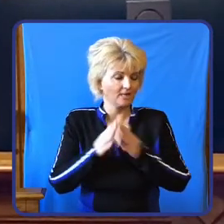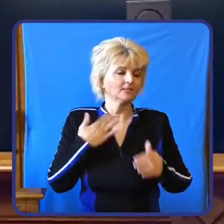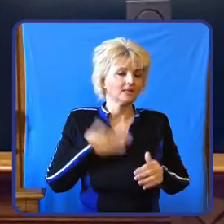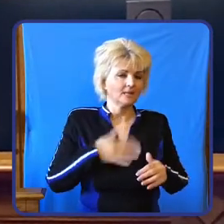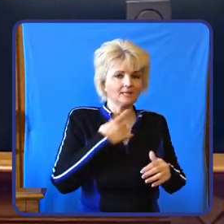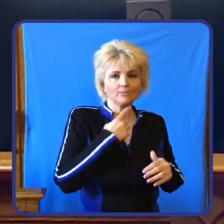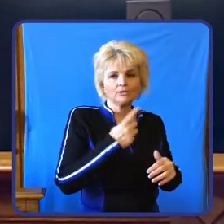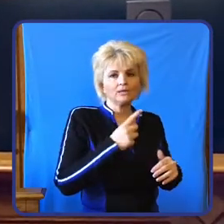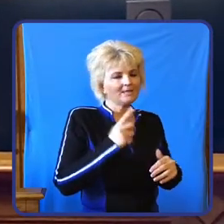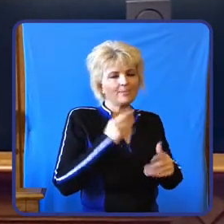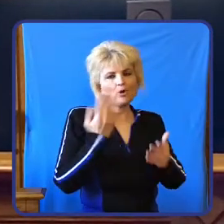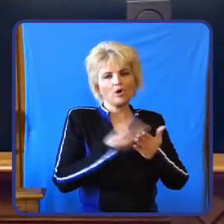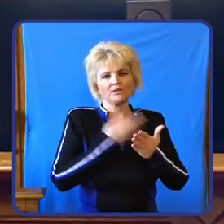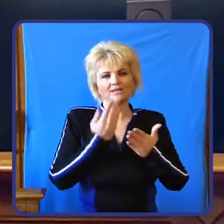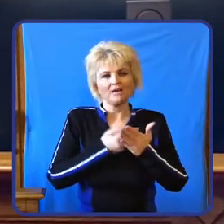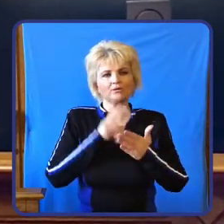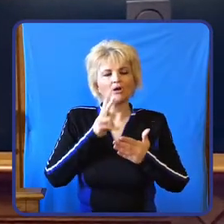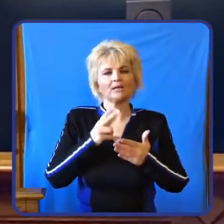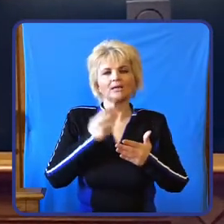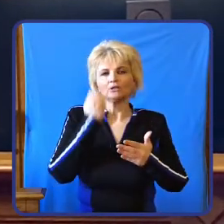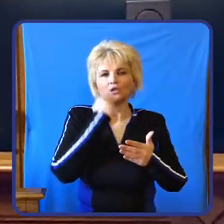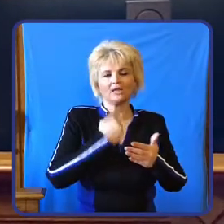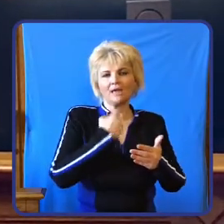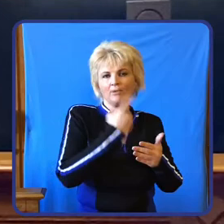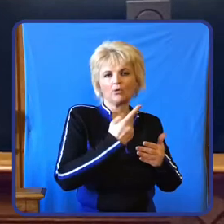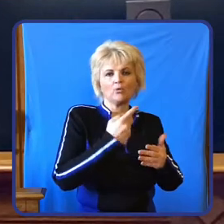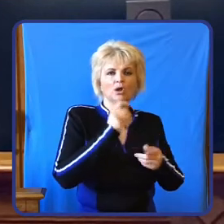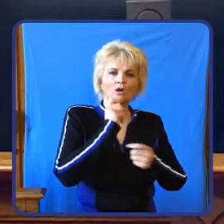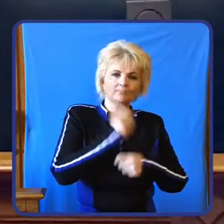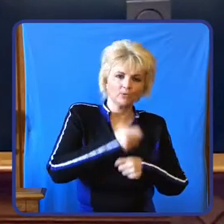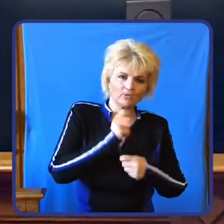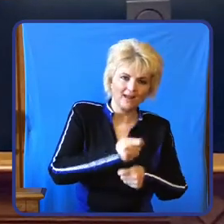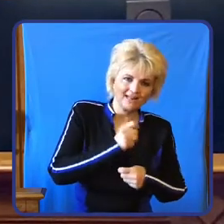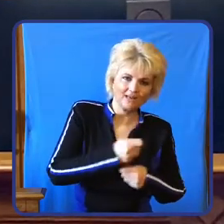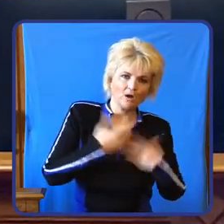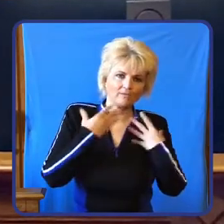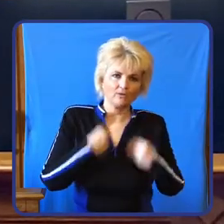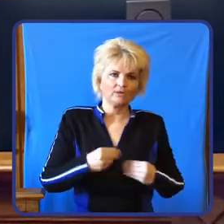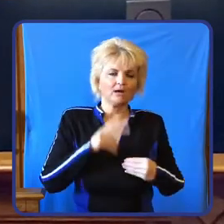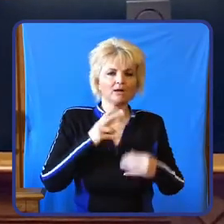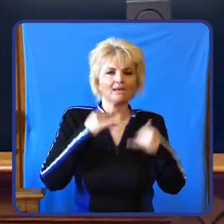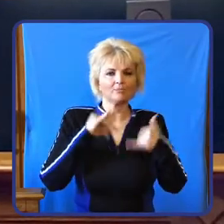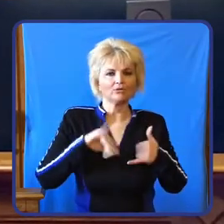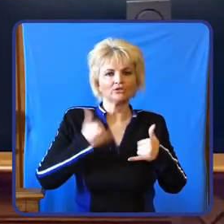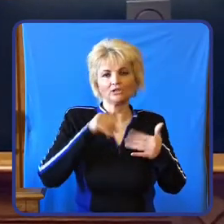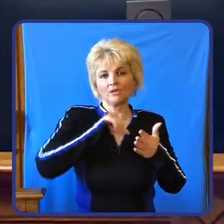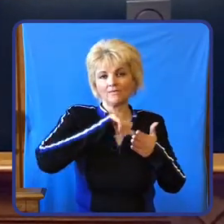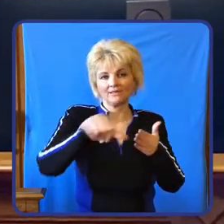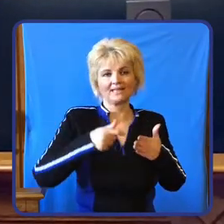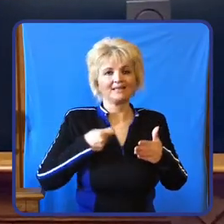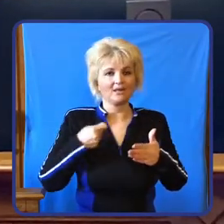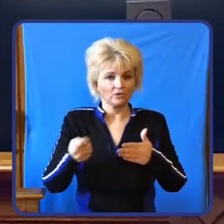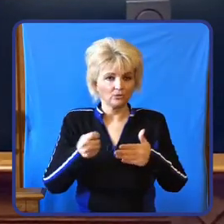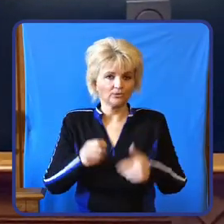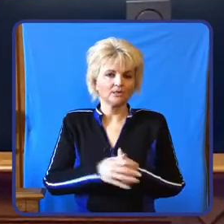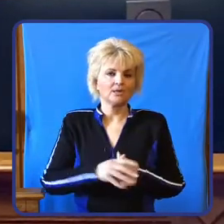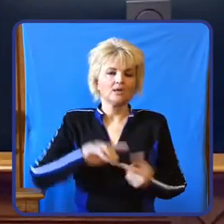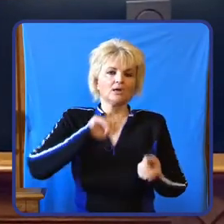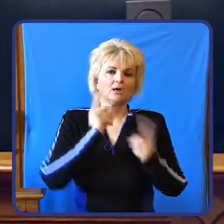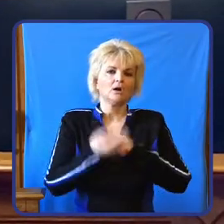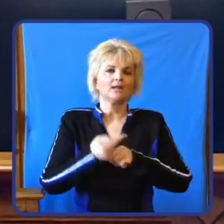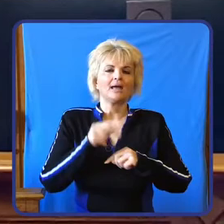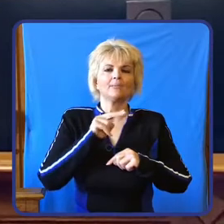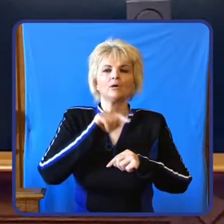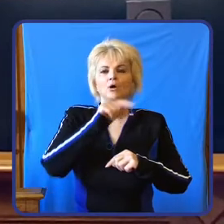hogy ezt nem a gazdálkodók, akik maguk művelik a földjüket, akik bármilyen formában már most is fizetnek adót ezután, hanem